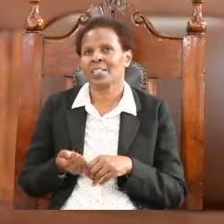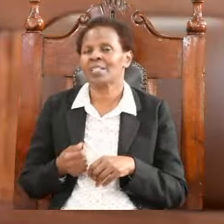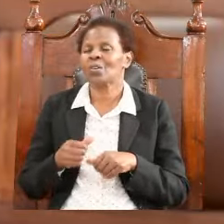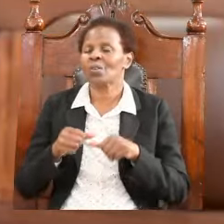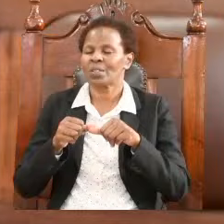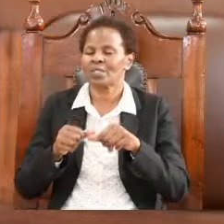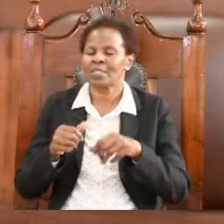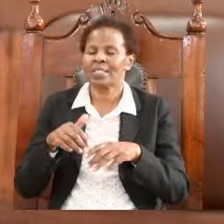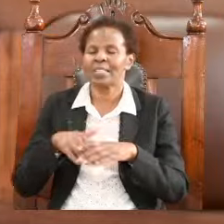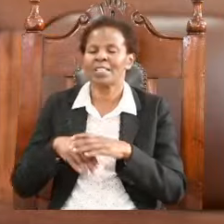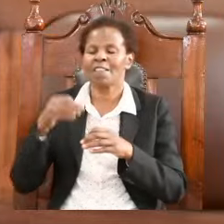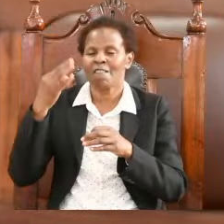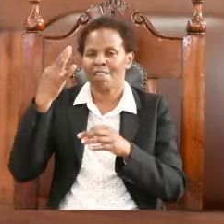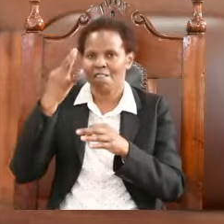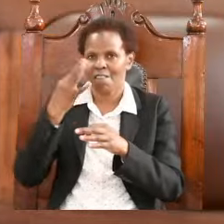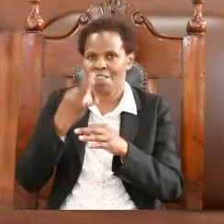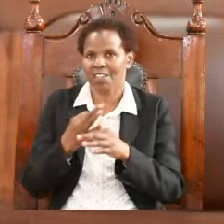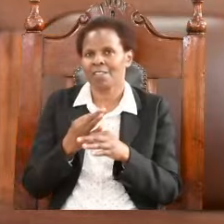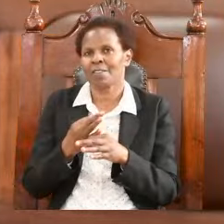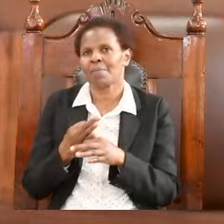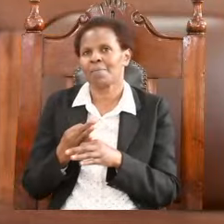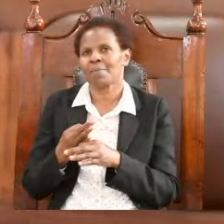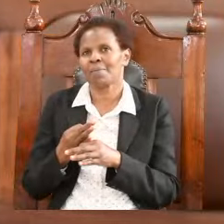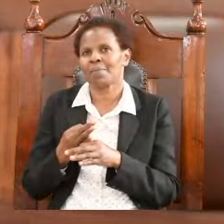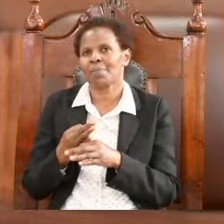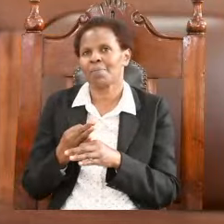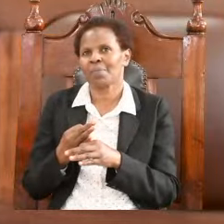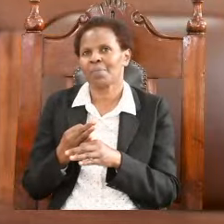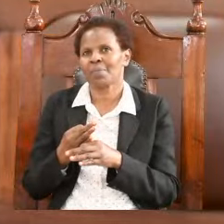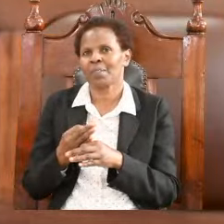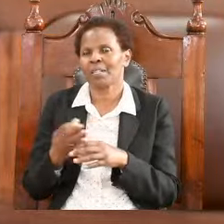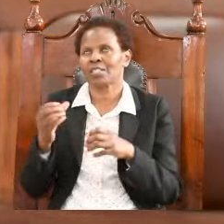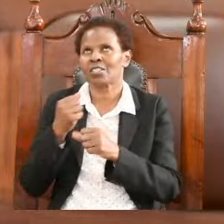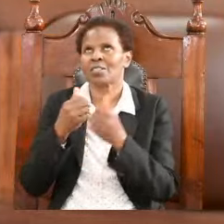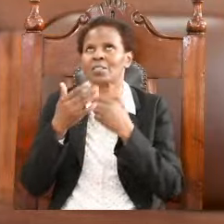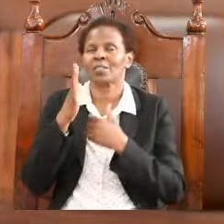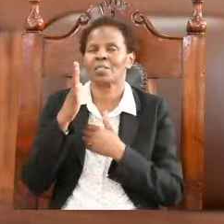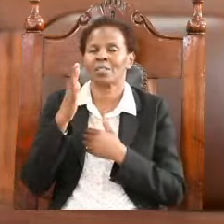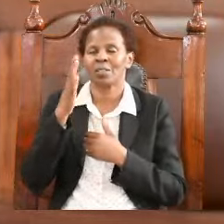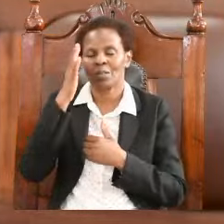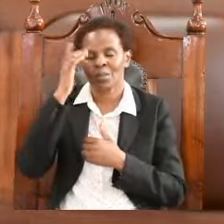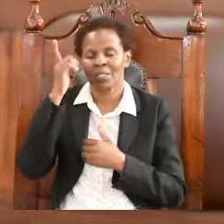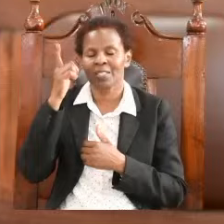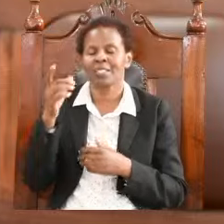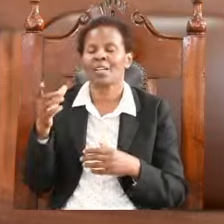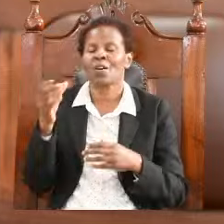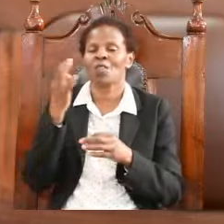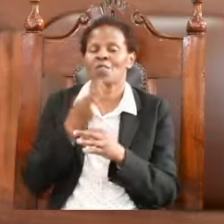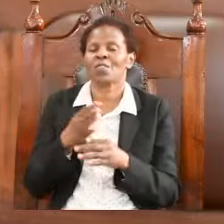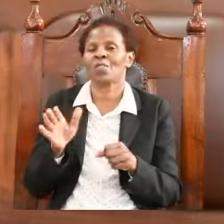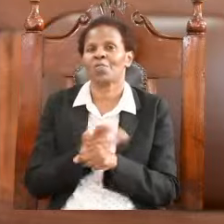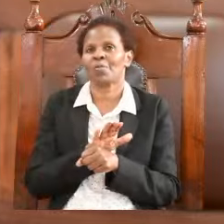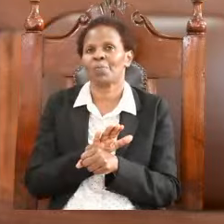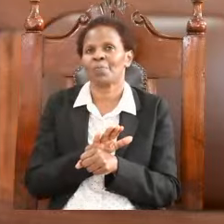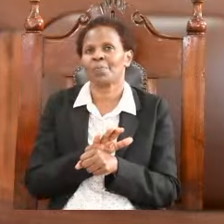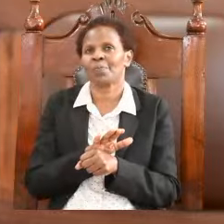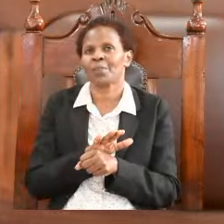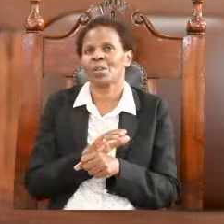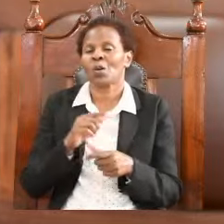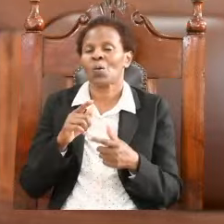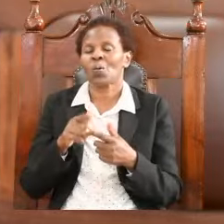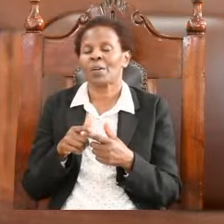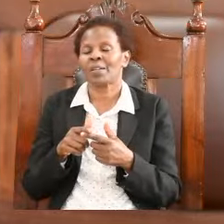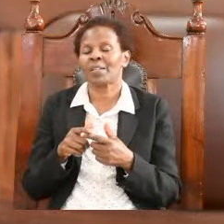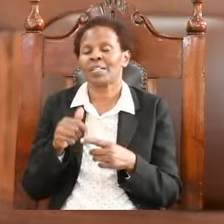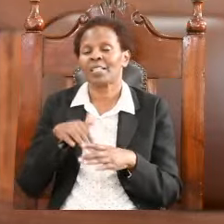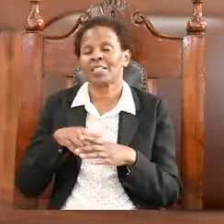witikio wake ndaigana guthangania akehoka Ngai akamenya Ngai uyu ni mwihokeku rimwe riria miturire-ini